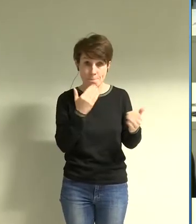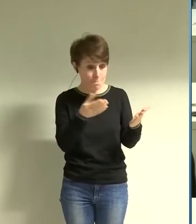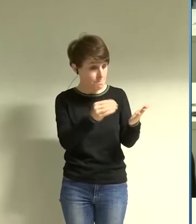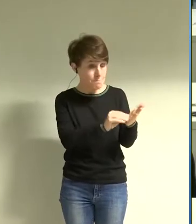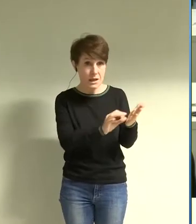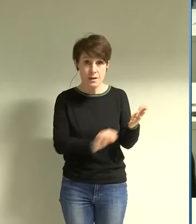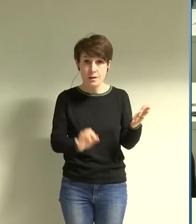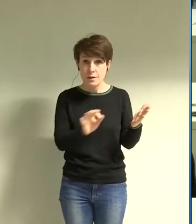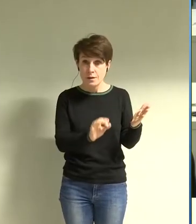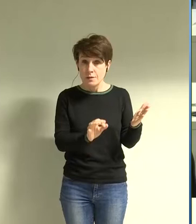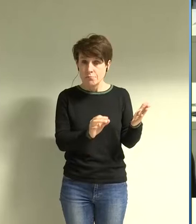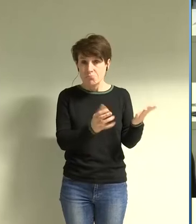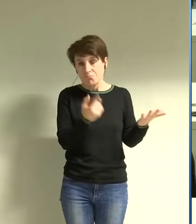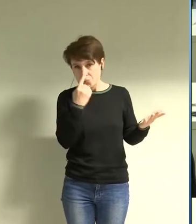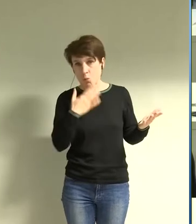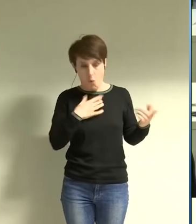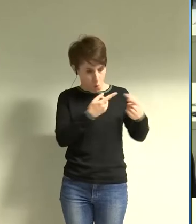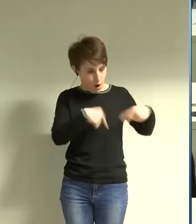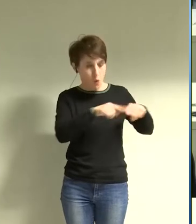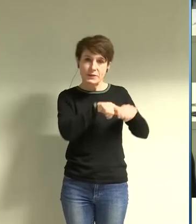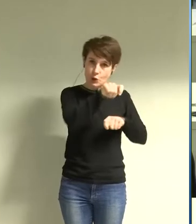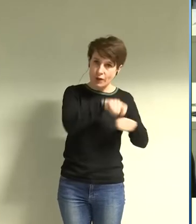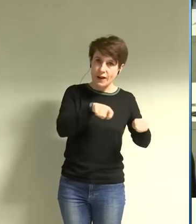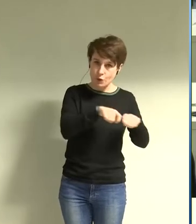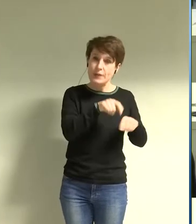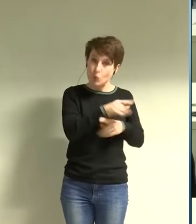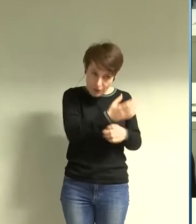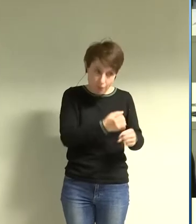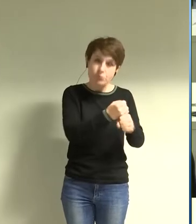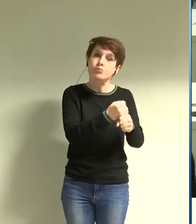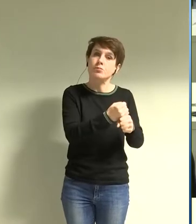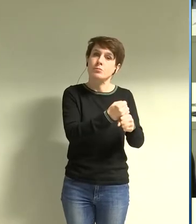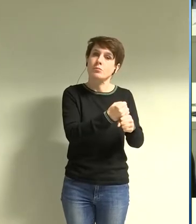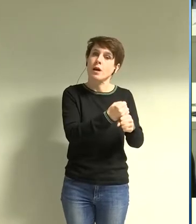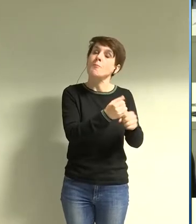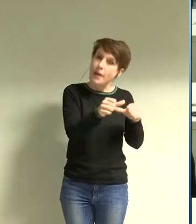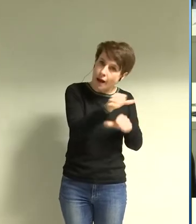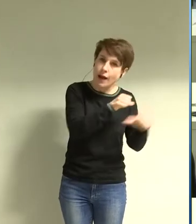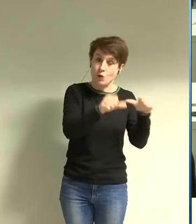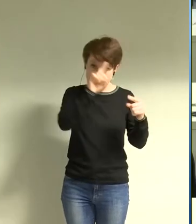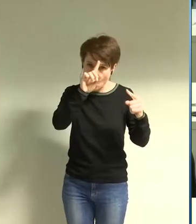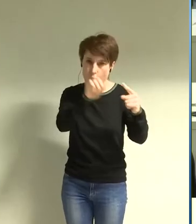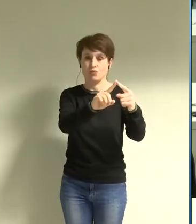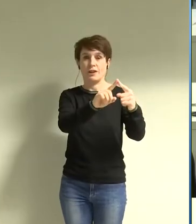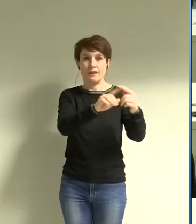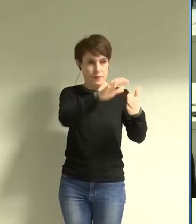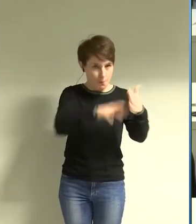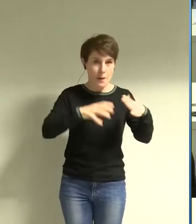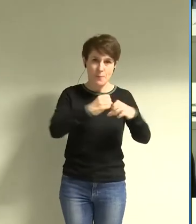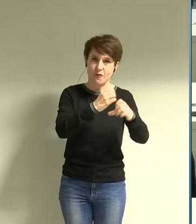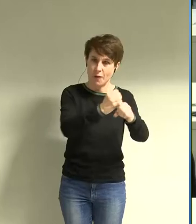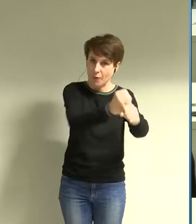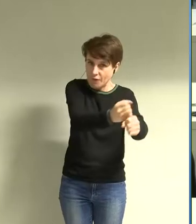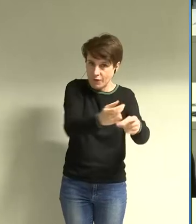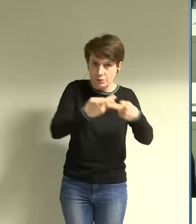il me semble que la mise en place d'une commission nécessite de lui assigner des objectifs en termes de comptes-rendus en termes